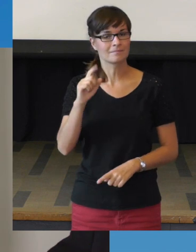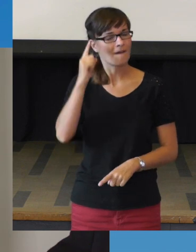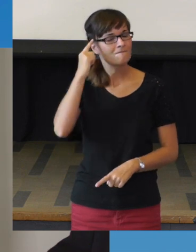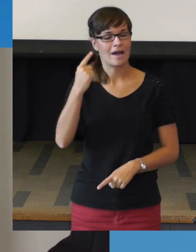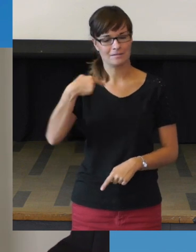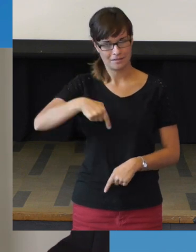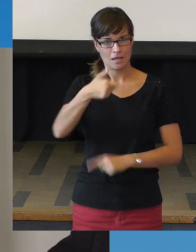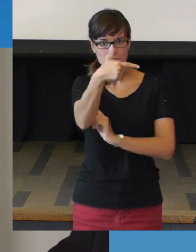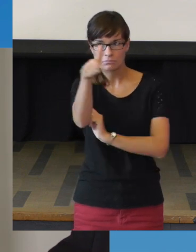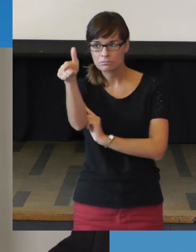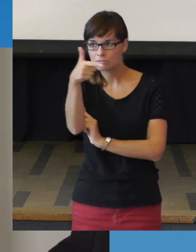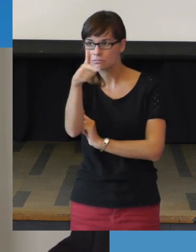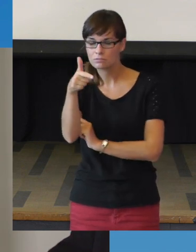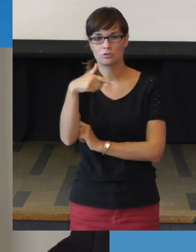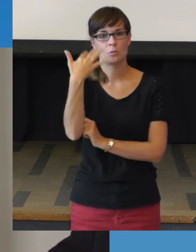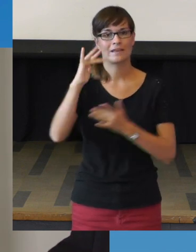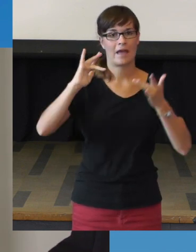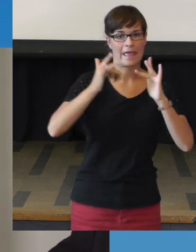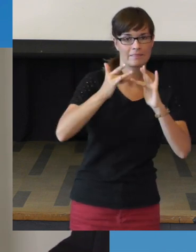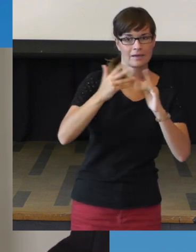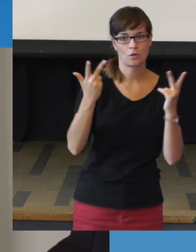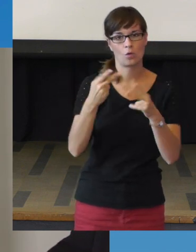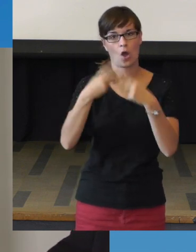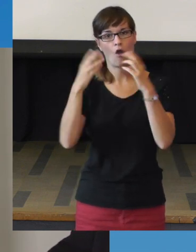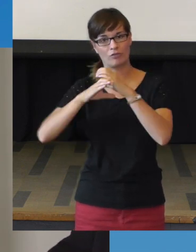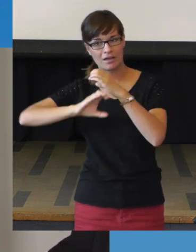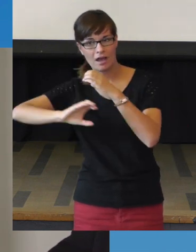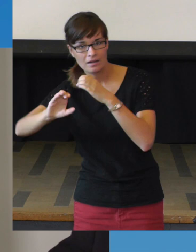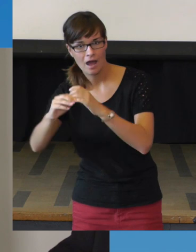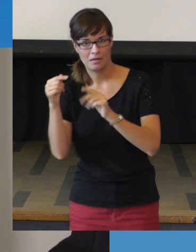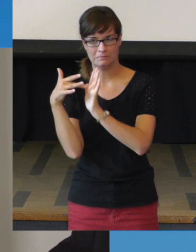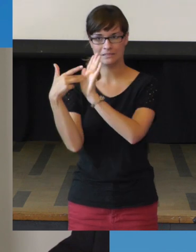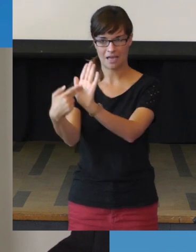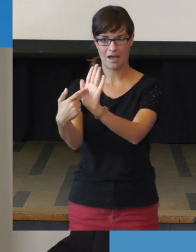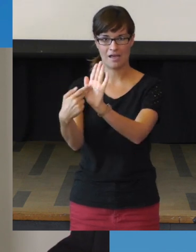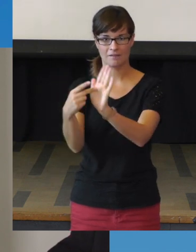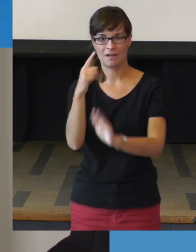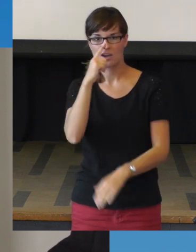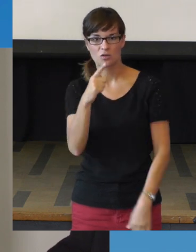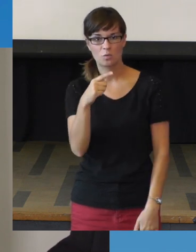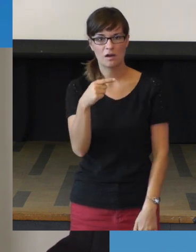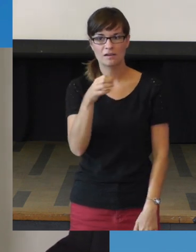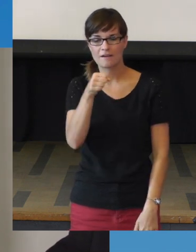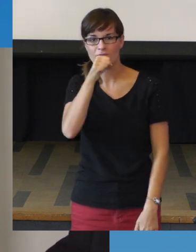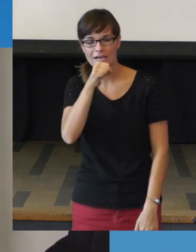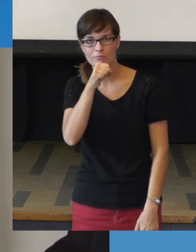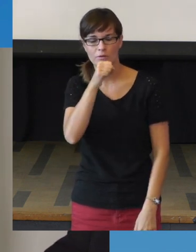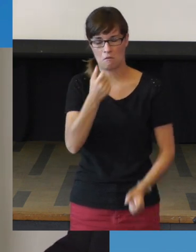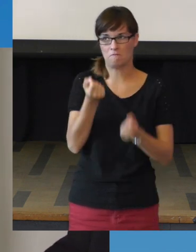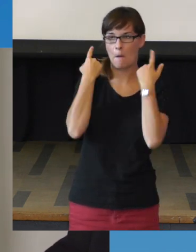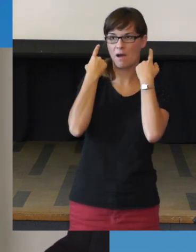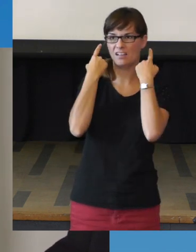und im offenen Kanal ausgestrahlt. Wenn man Ihre Frage nicht versteht und nur die Antwort, dann ist das ein Ratespiel, aber keine